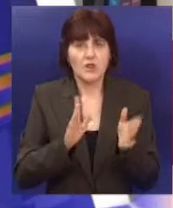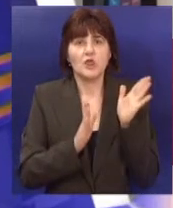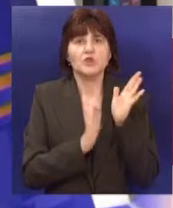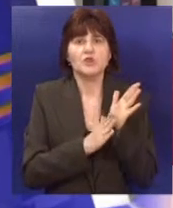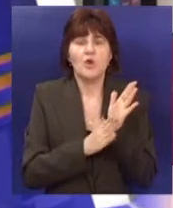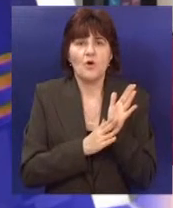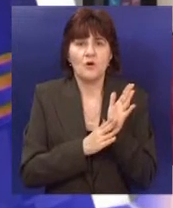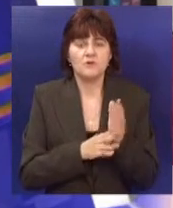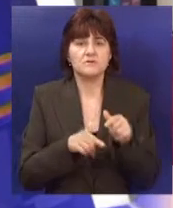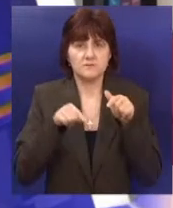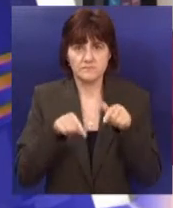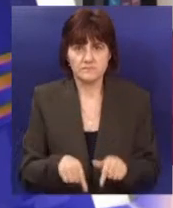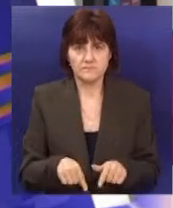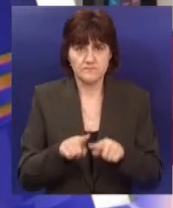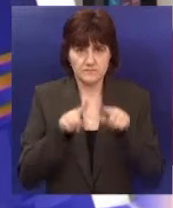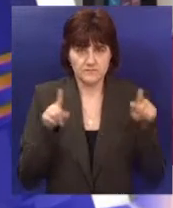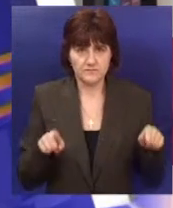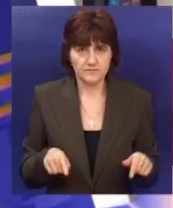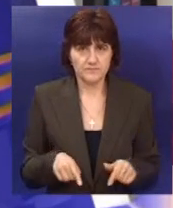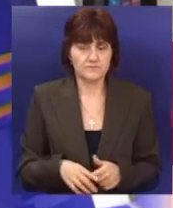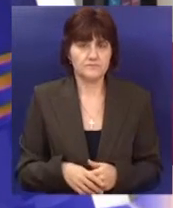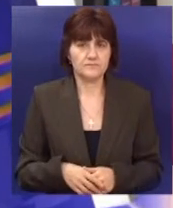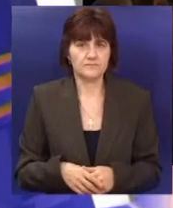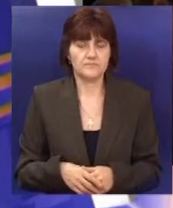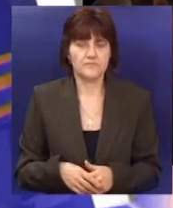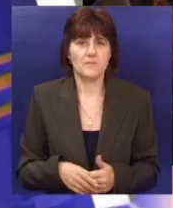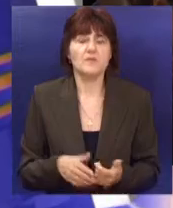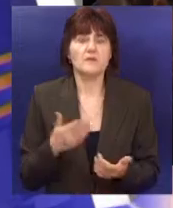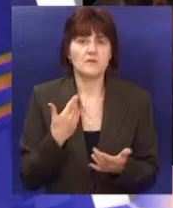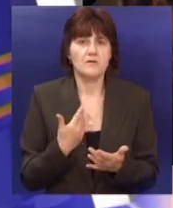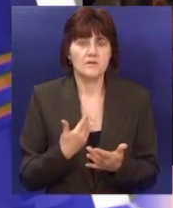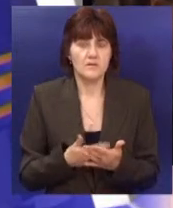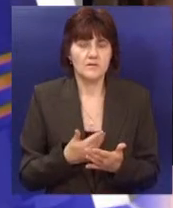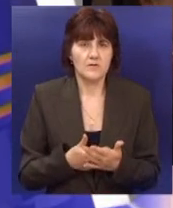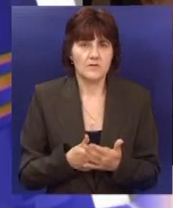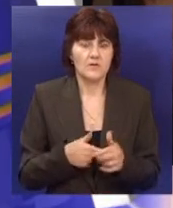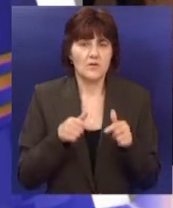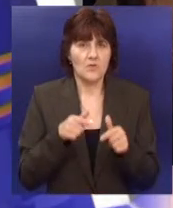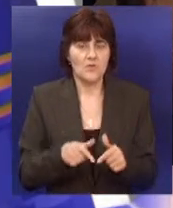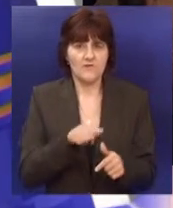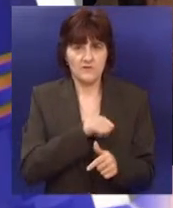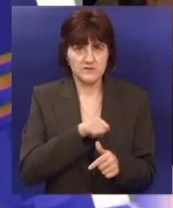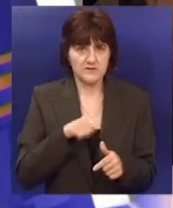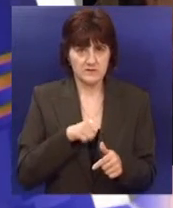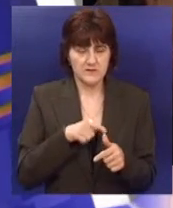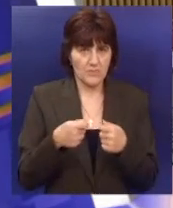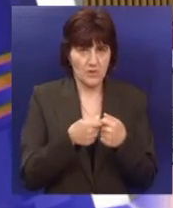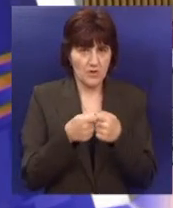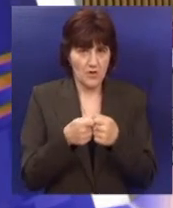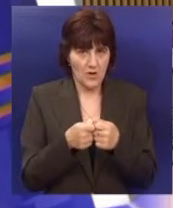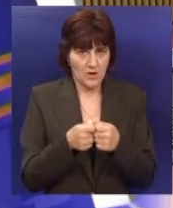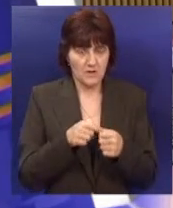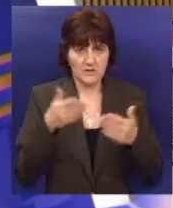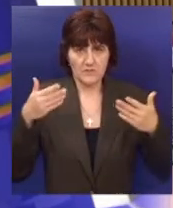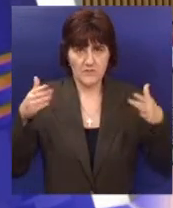da podnese dokaze o pretrpljenom aktu diskriminacije. Poverenik za zaštitu ravnopravnosti je samostalan i